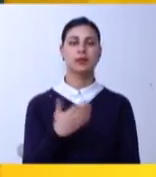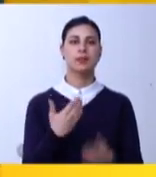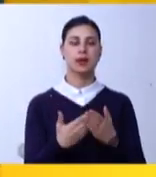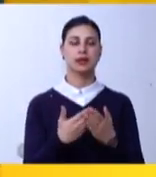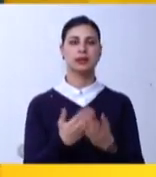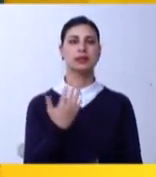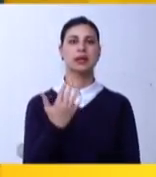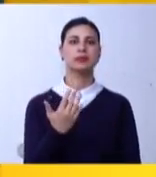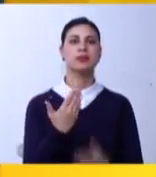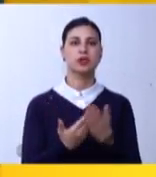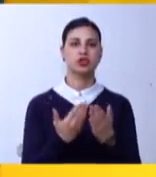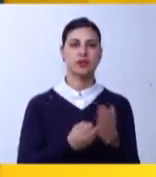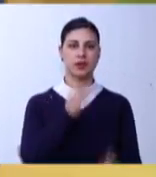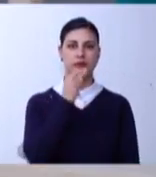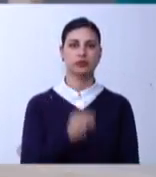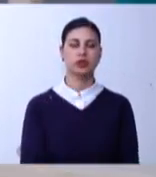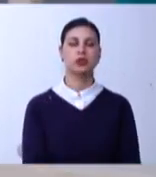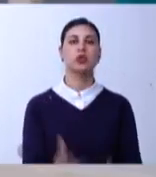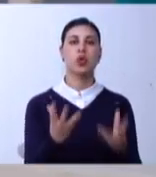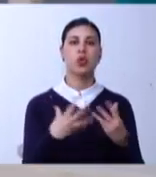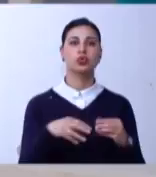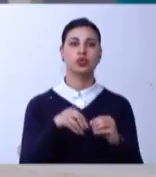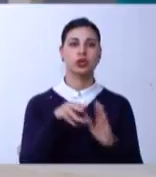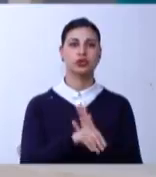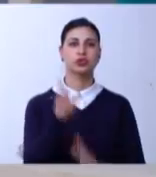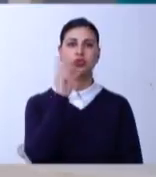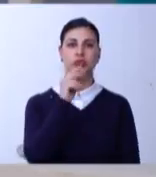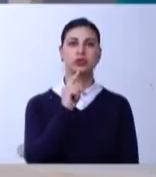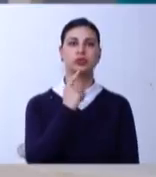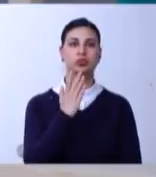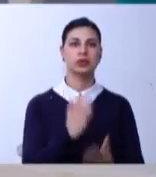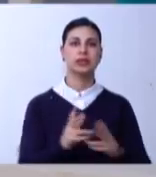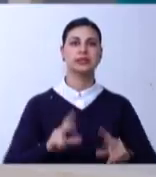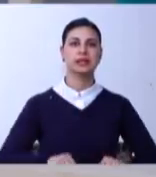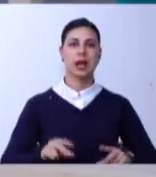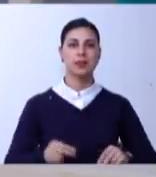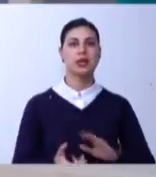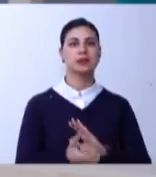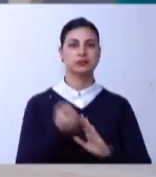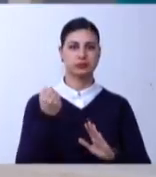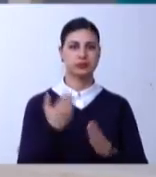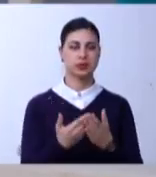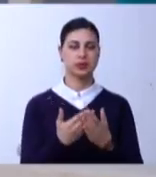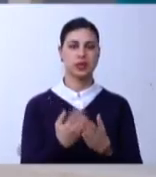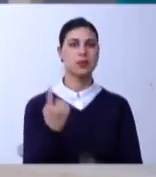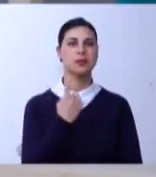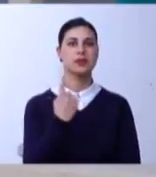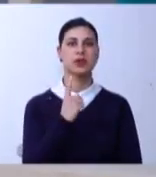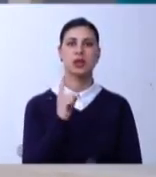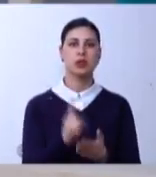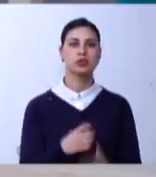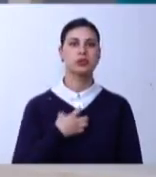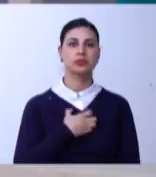ვთქვათ, რამდენიმე რჩევაც რომ იცით? დიახ, ოჯახის პირობებში, როდესაც გვიჭირს საფენიდან გადაყანა, პირველი რაც